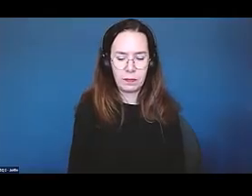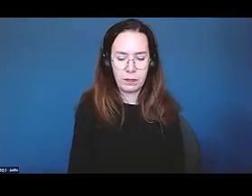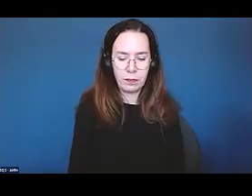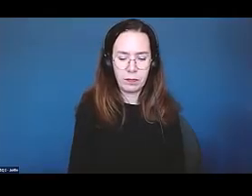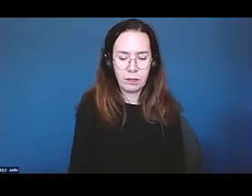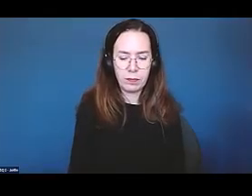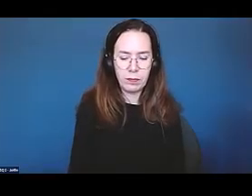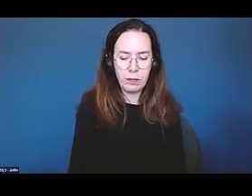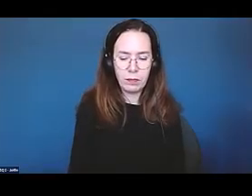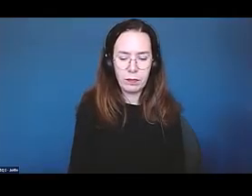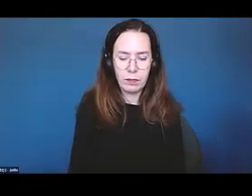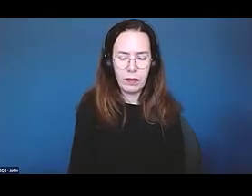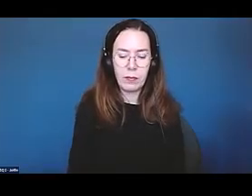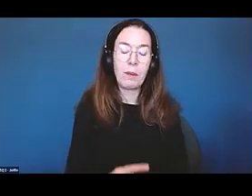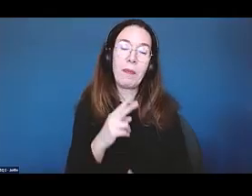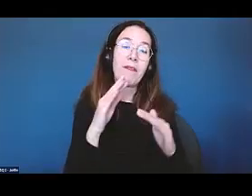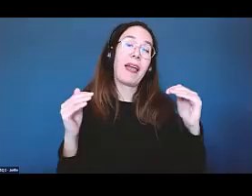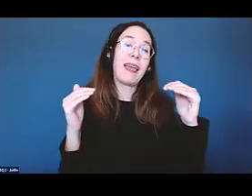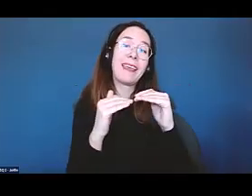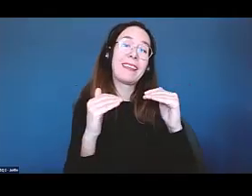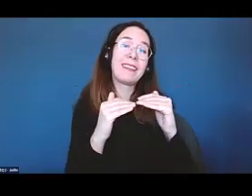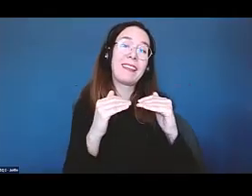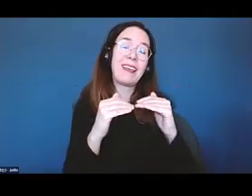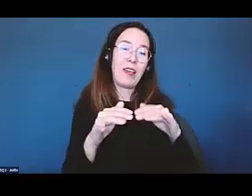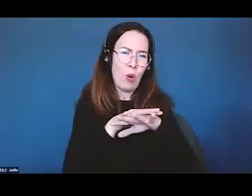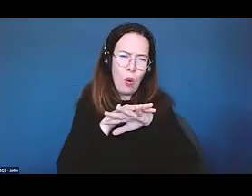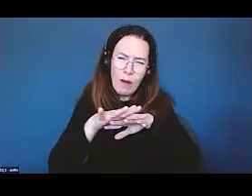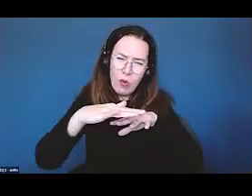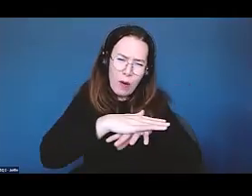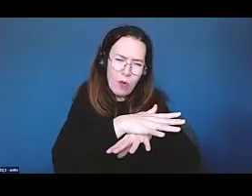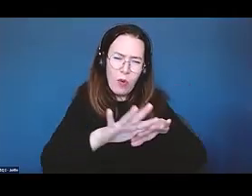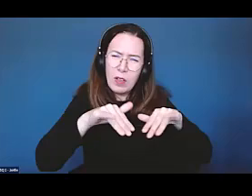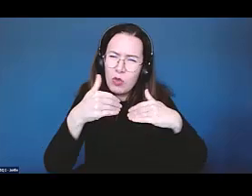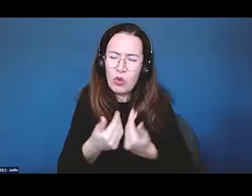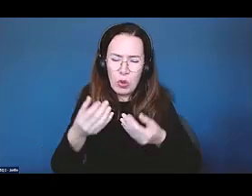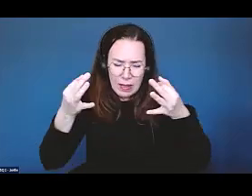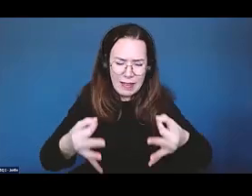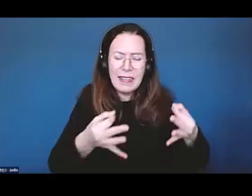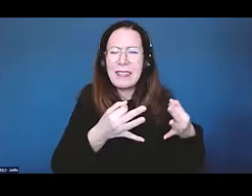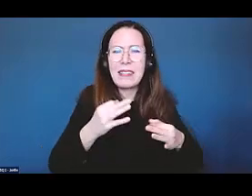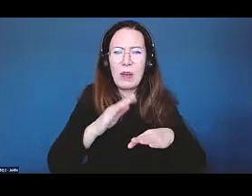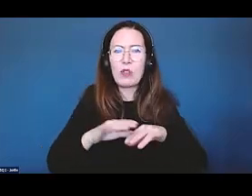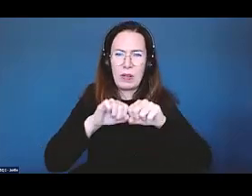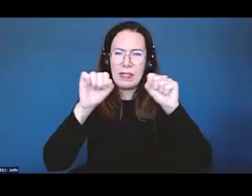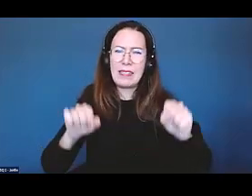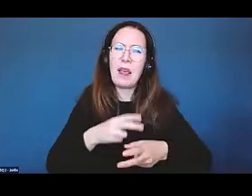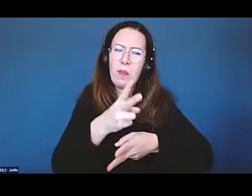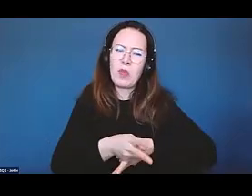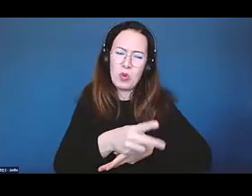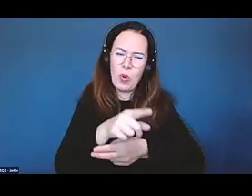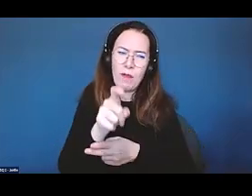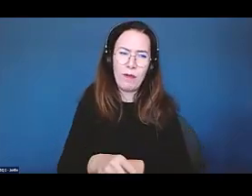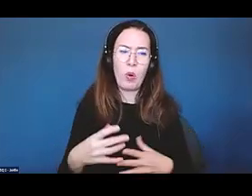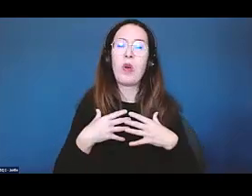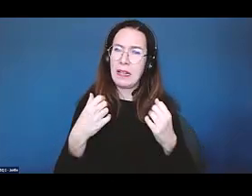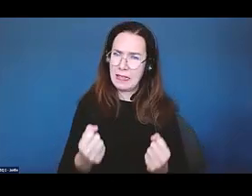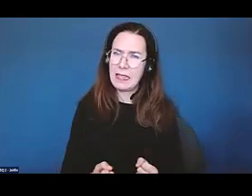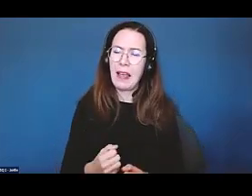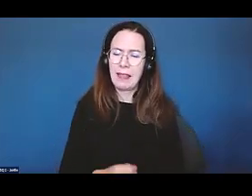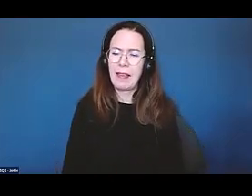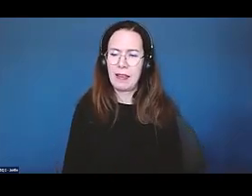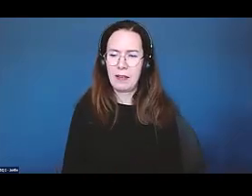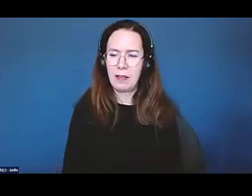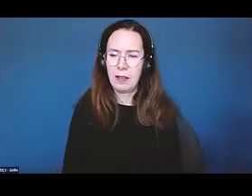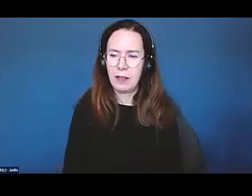La réalité, c'est que l'équité doit influencer toutes les décisions que nous prenons dans les systèmes de soins de